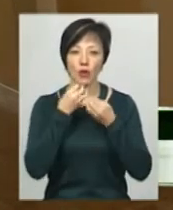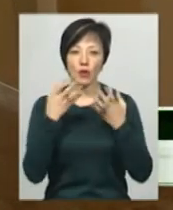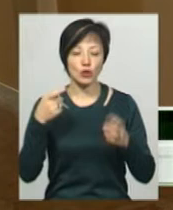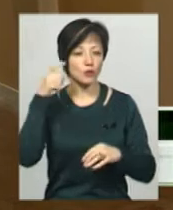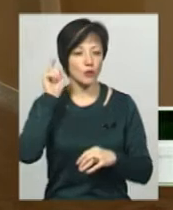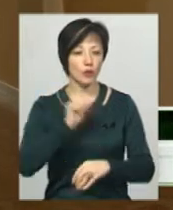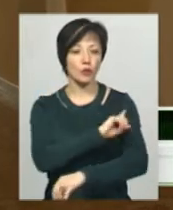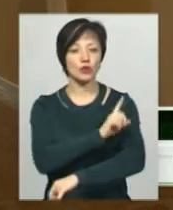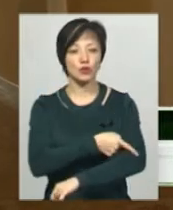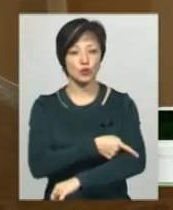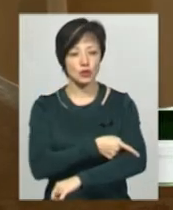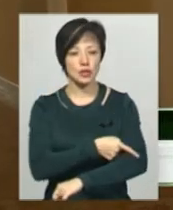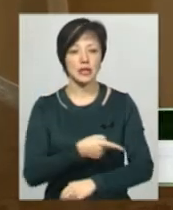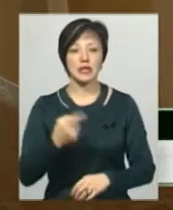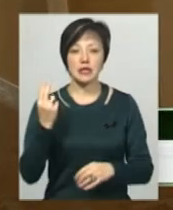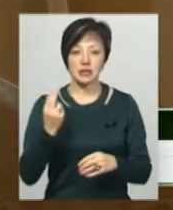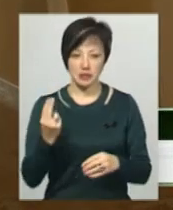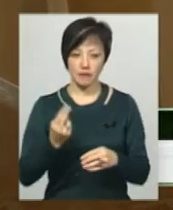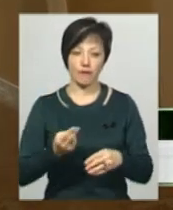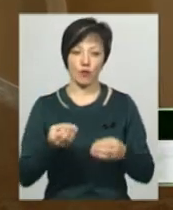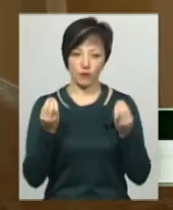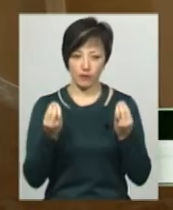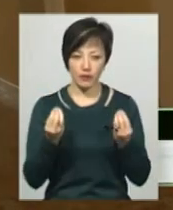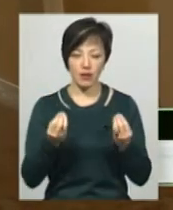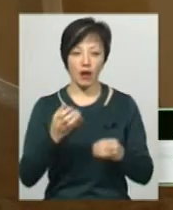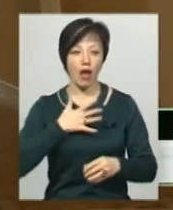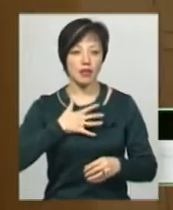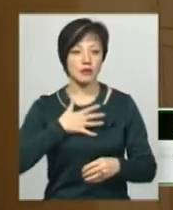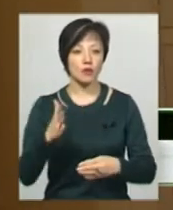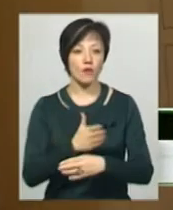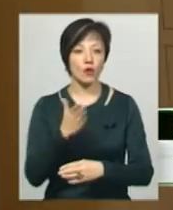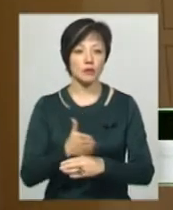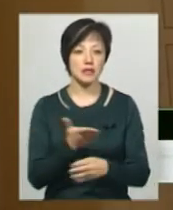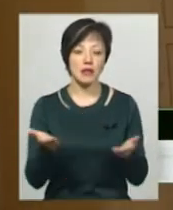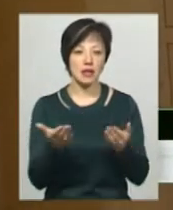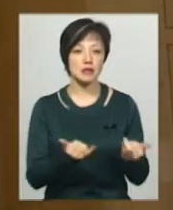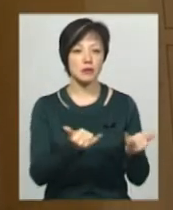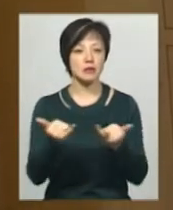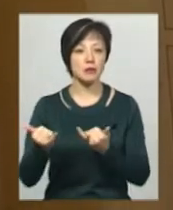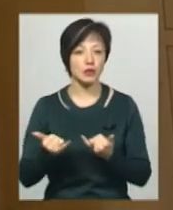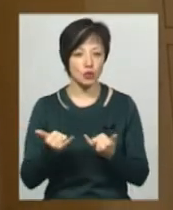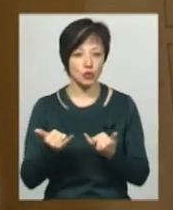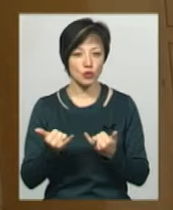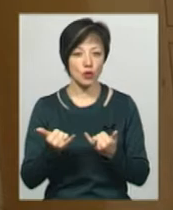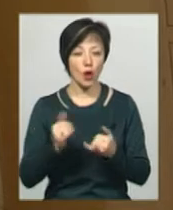Це високопотужні цифрові апарати канадського виробництва, які